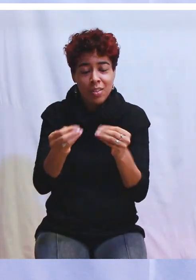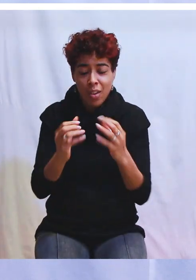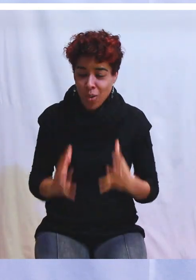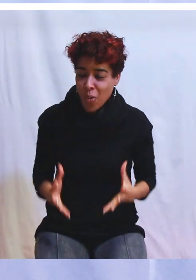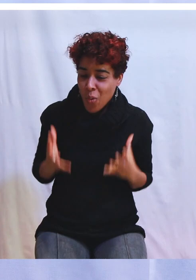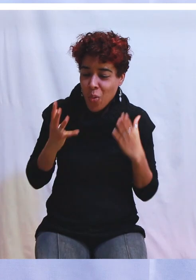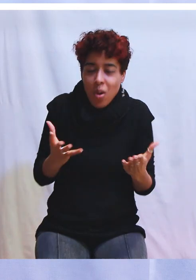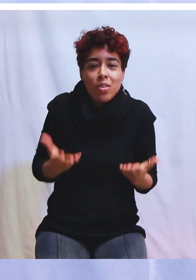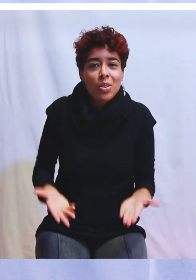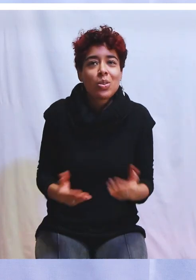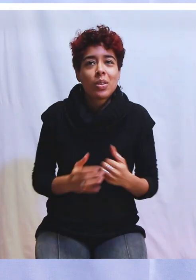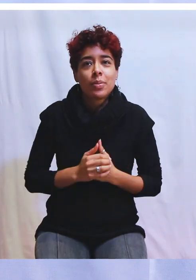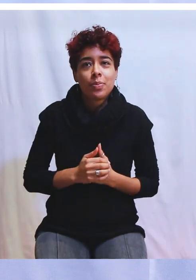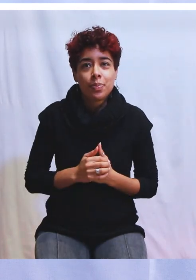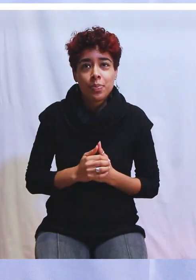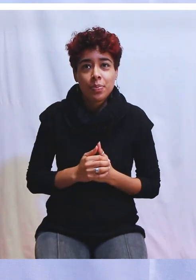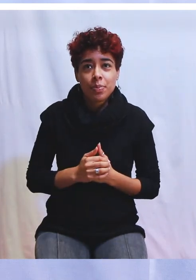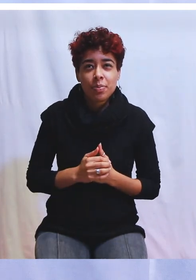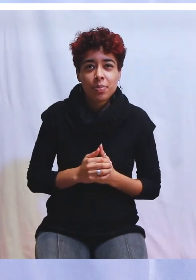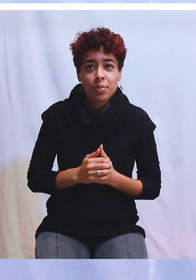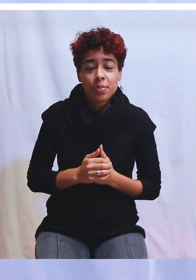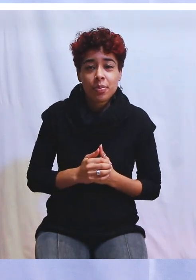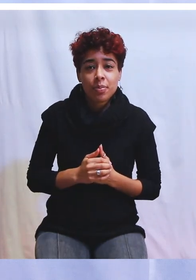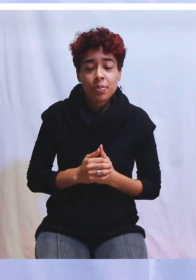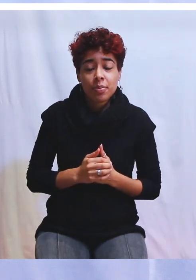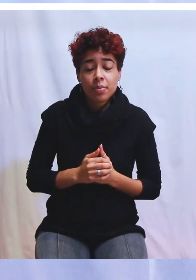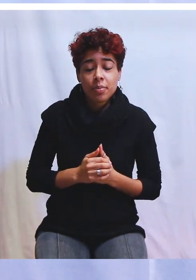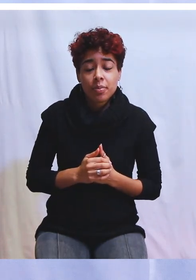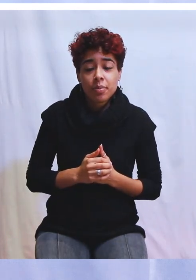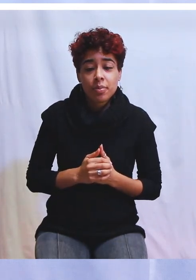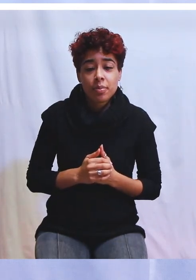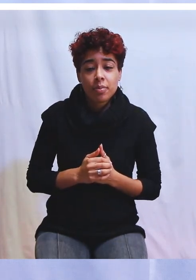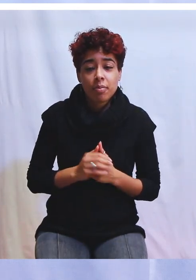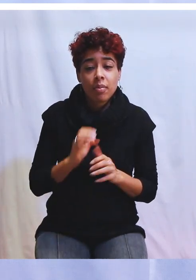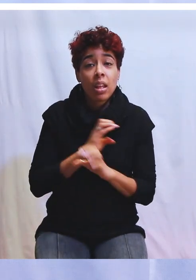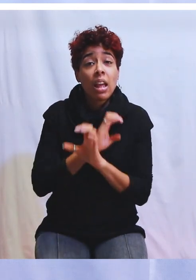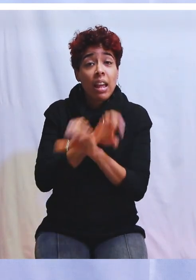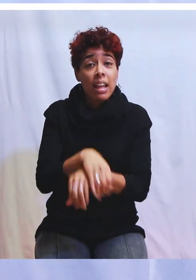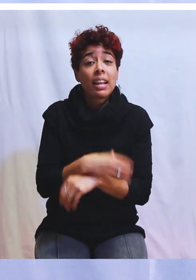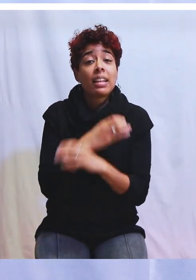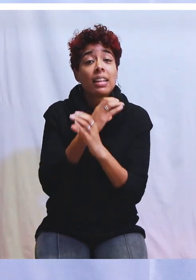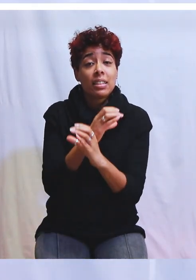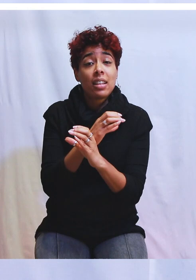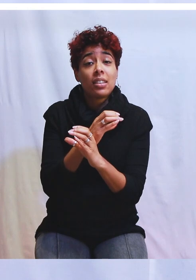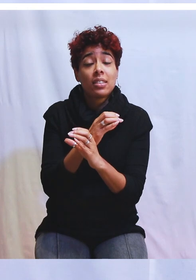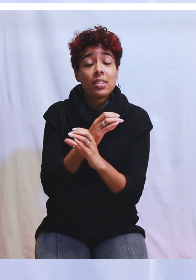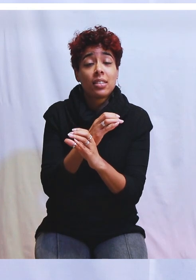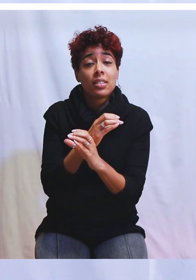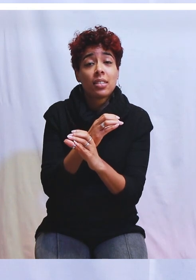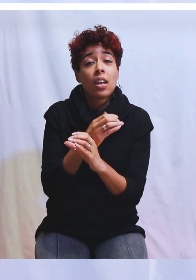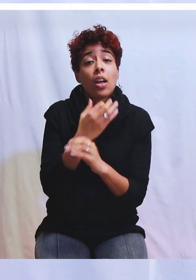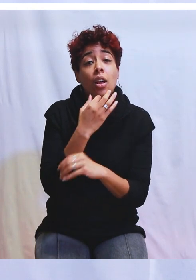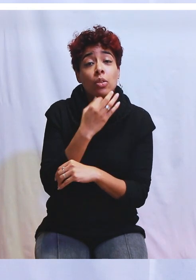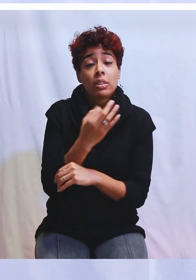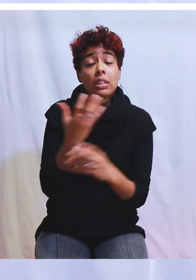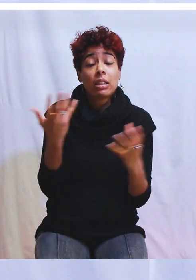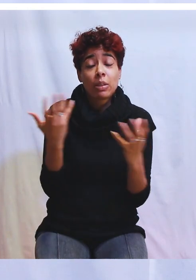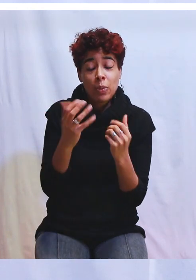t'encourage aujourd'hui. La Bible nous dit dans Ecclésiaste 4, 9, 10, et je terminerai par là avant de prier, 2 valent mieux